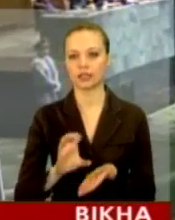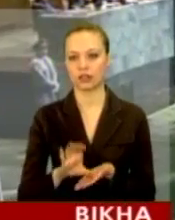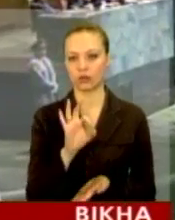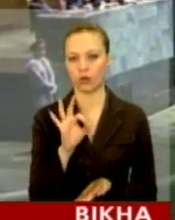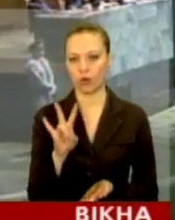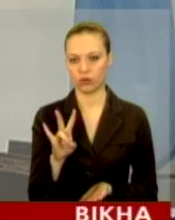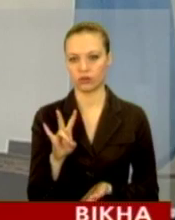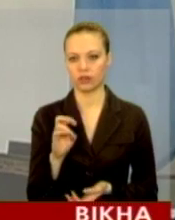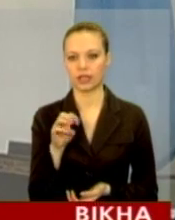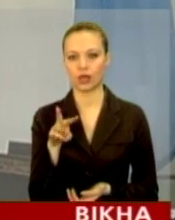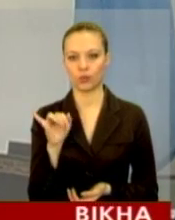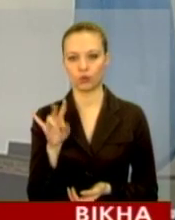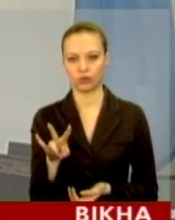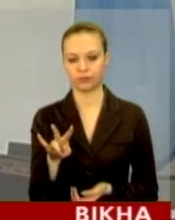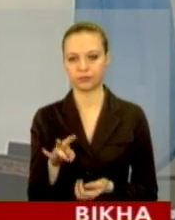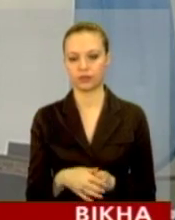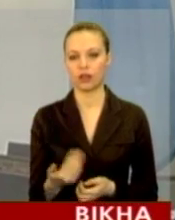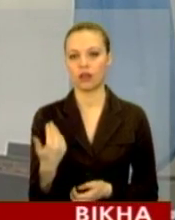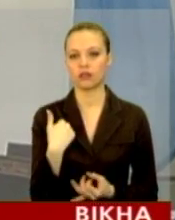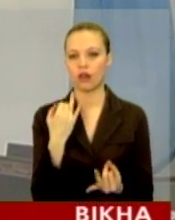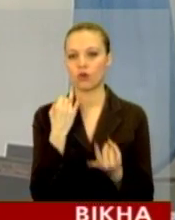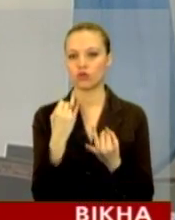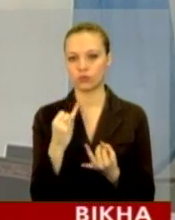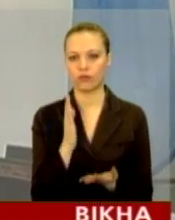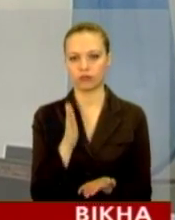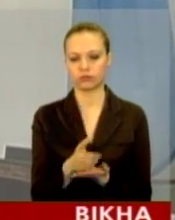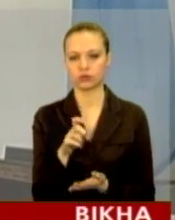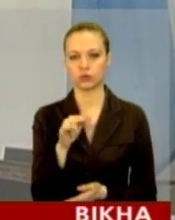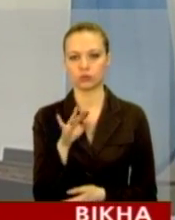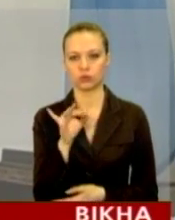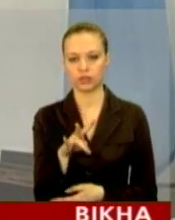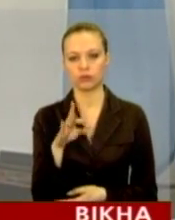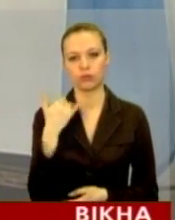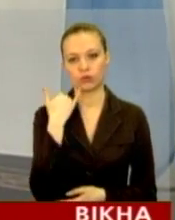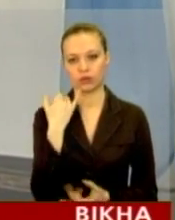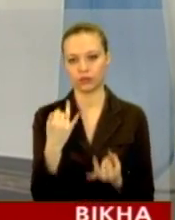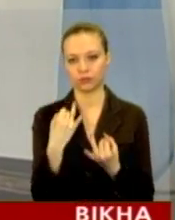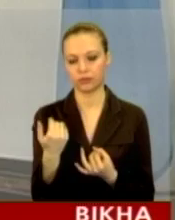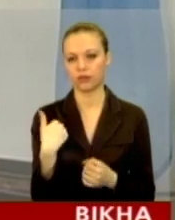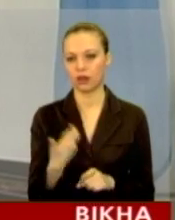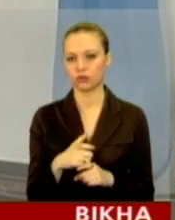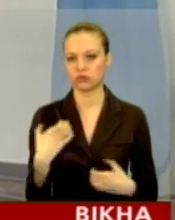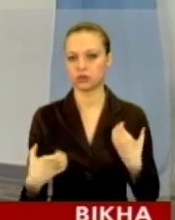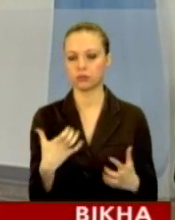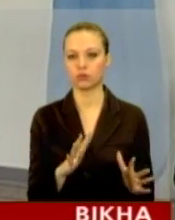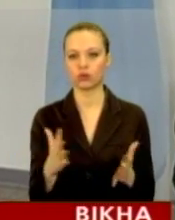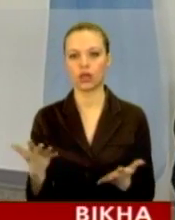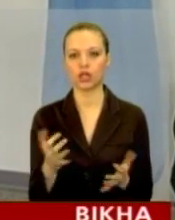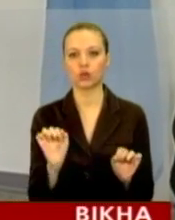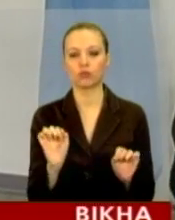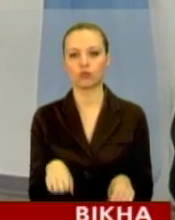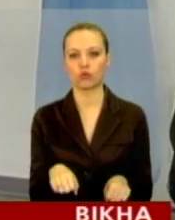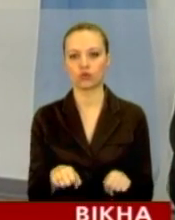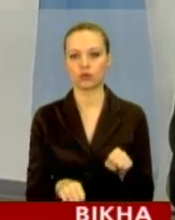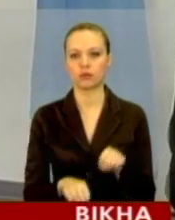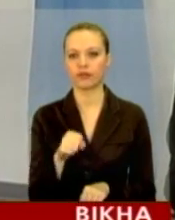ООН пан Гімун. Я розмовляв безпосередньо з Володимиром Путіним телефоном. Я дуже занепокоєний подіями, котрі можуть